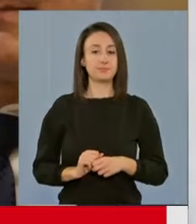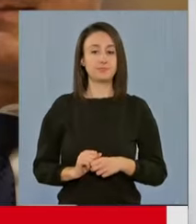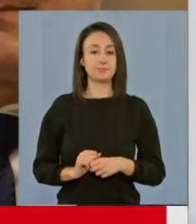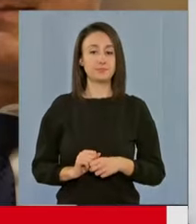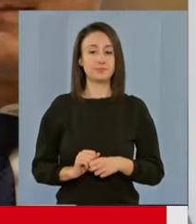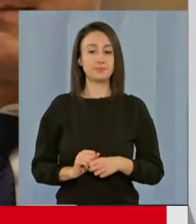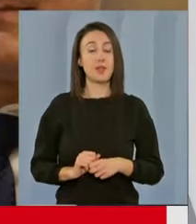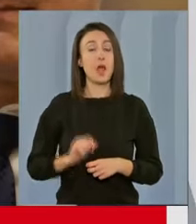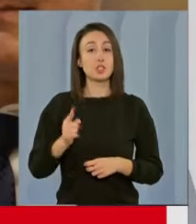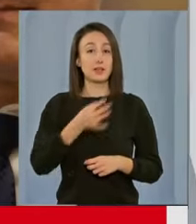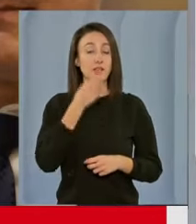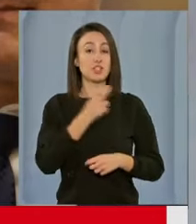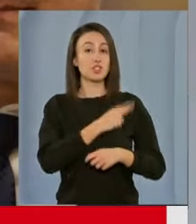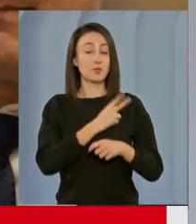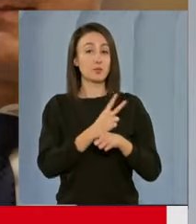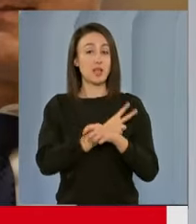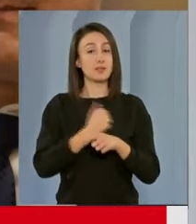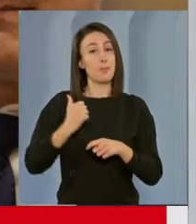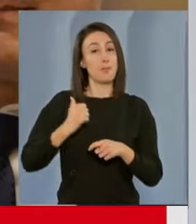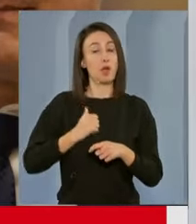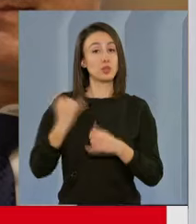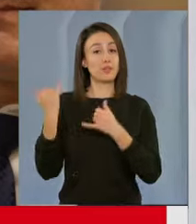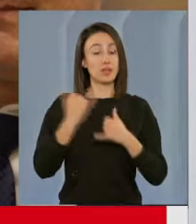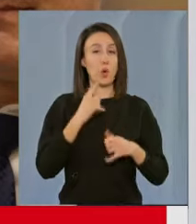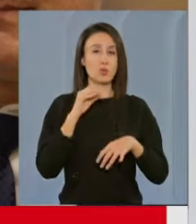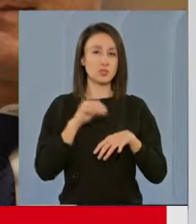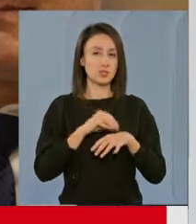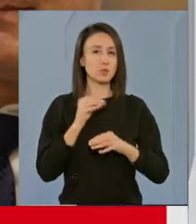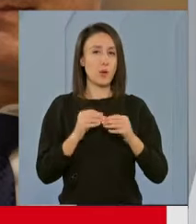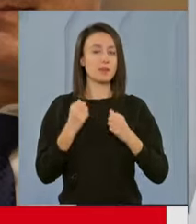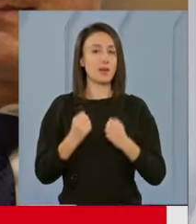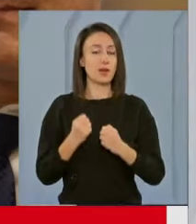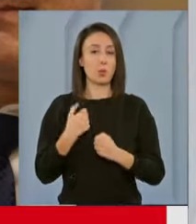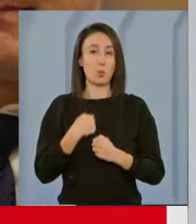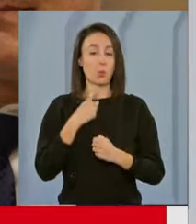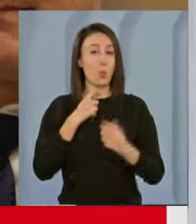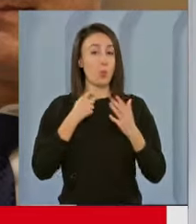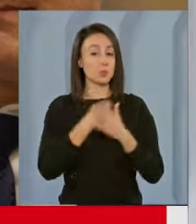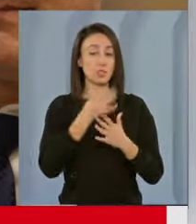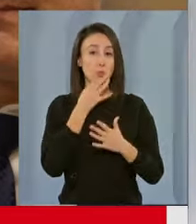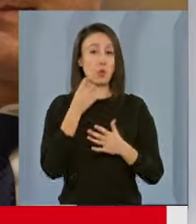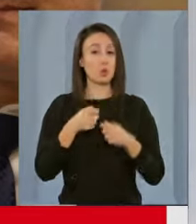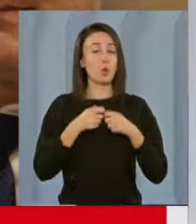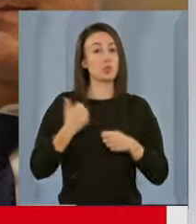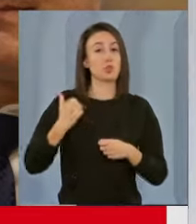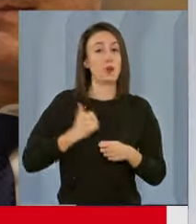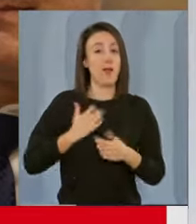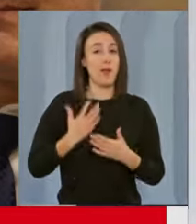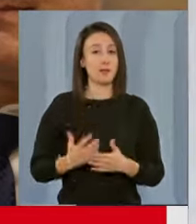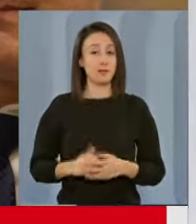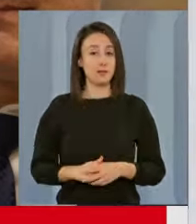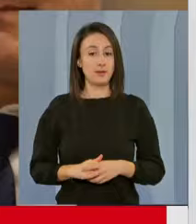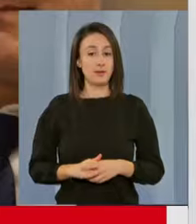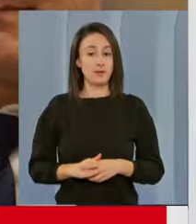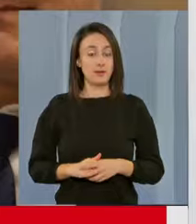ale șefului de stat major vin într-o situație delicată. Eu nu contest ceea ce spune domnul general. Nu